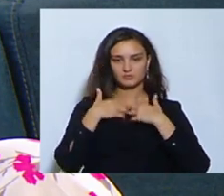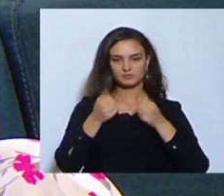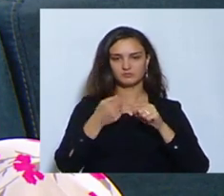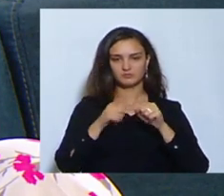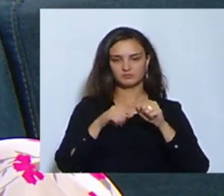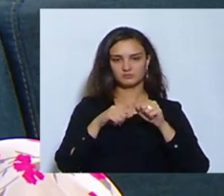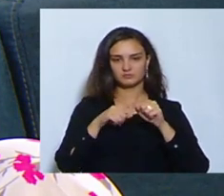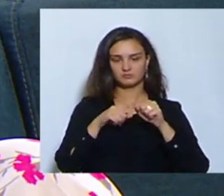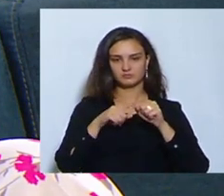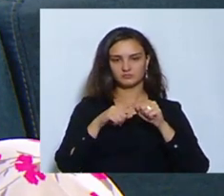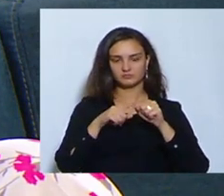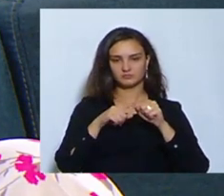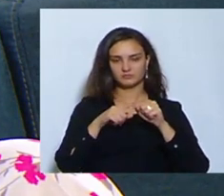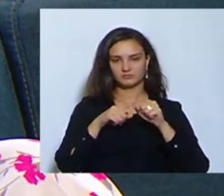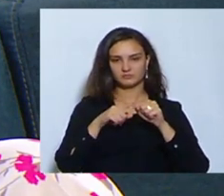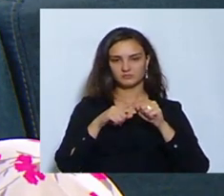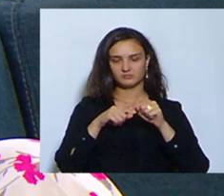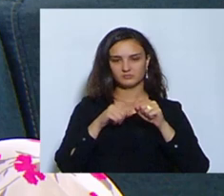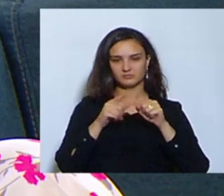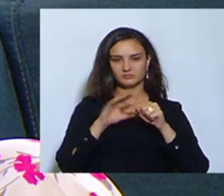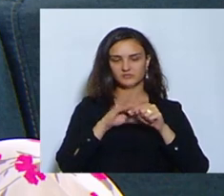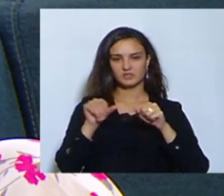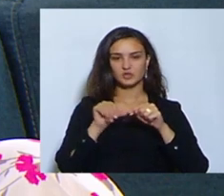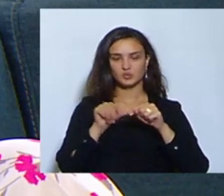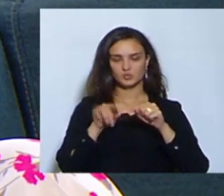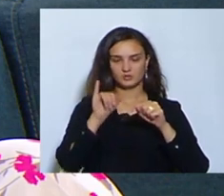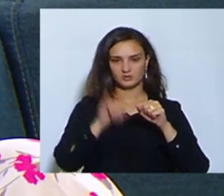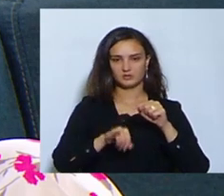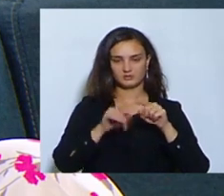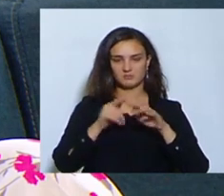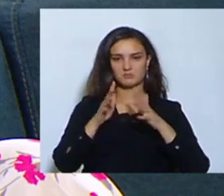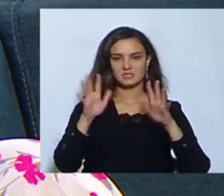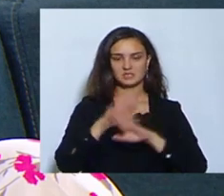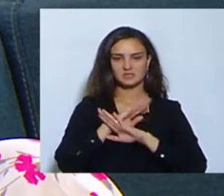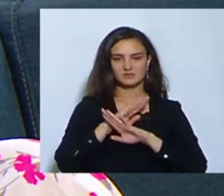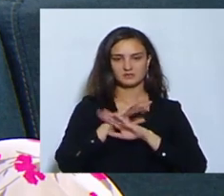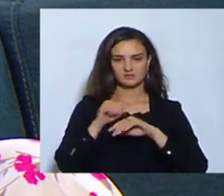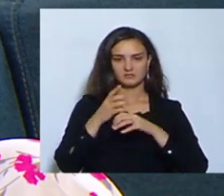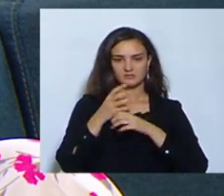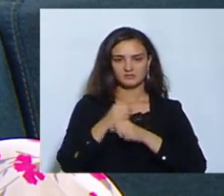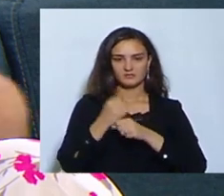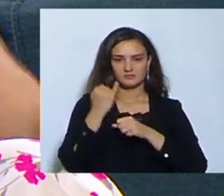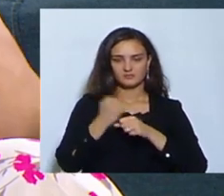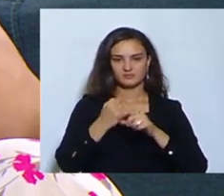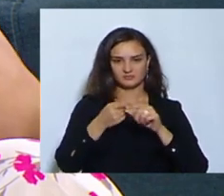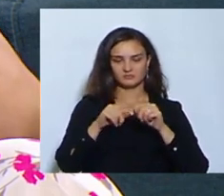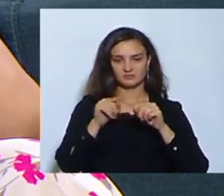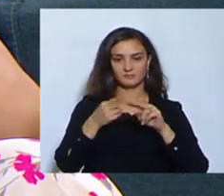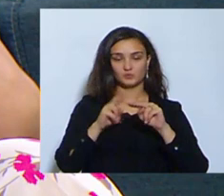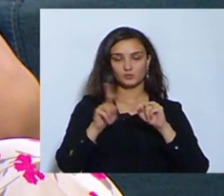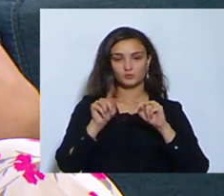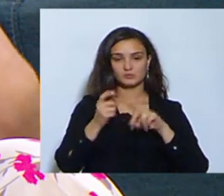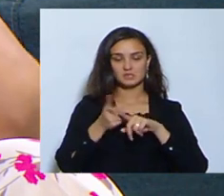აშლილობებში ანორექსია არის ყველაზე მომაკვდინებელი, ანუ ყველაზე მაღალი სიკვდილიანობით დახასიათებული აშლილობა, სწორედ იმიტომ,